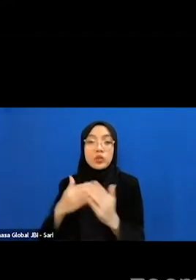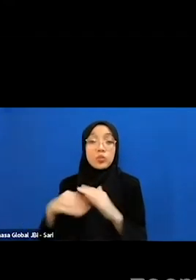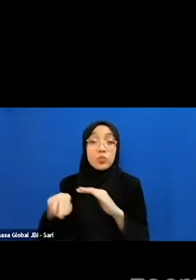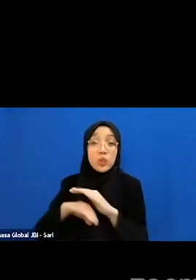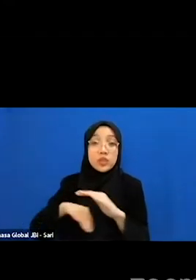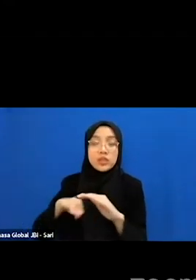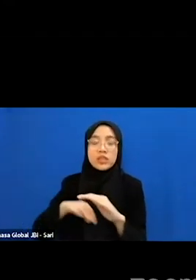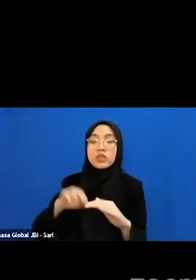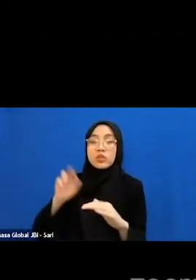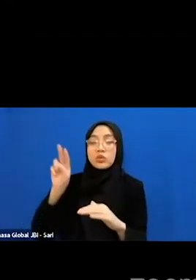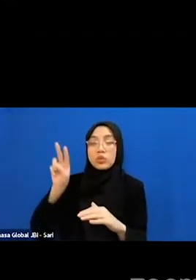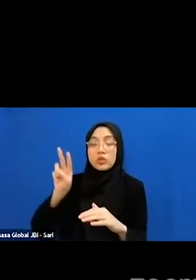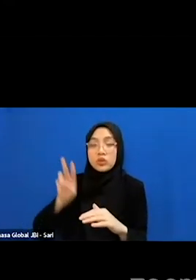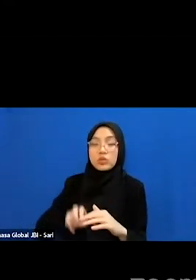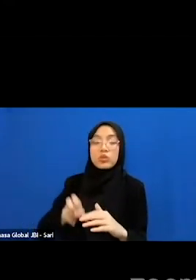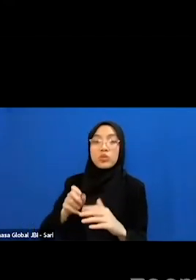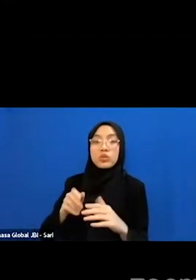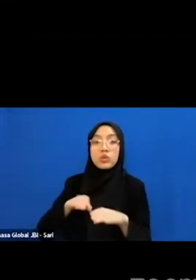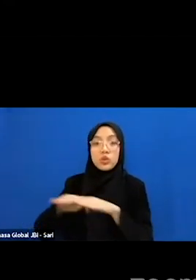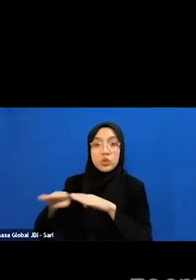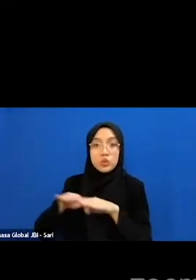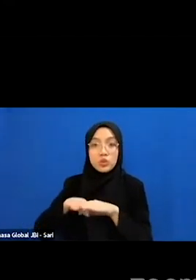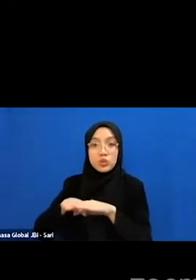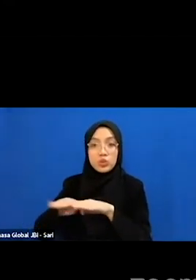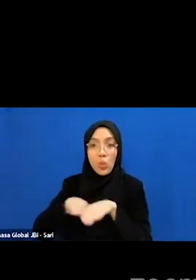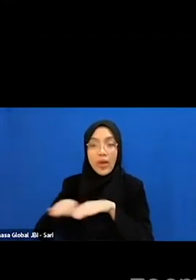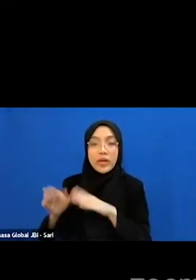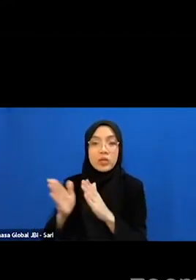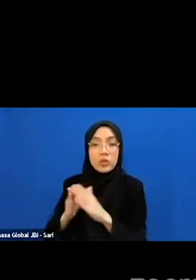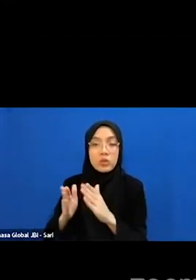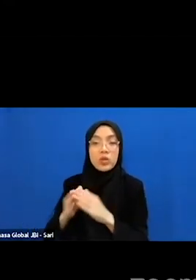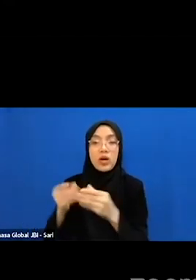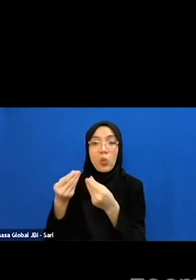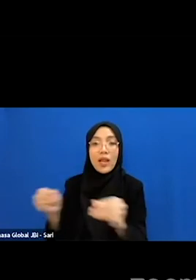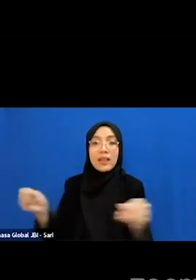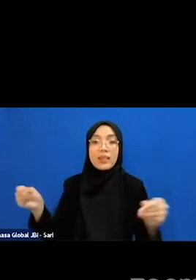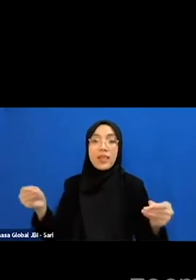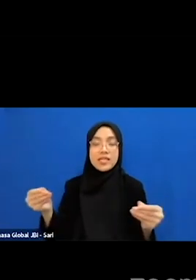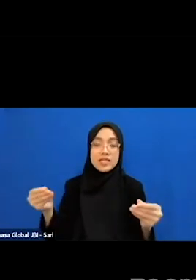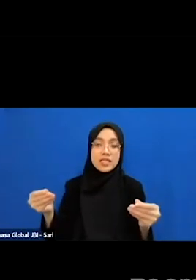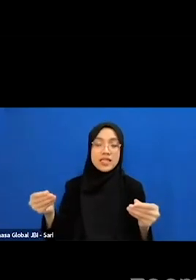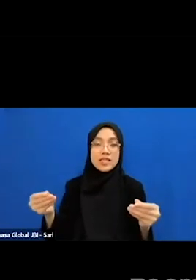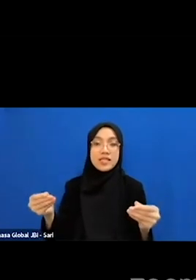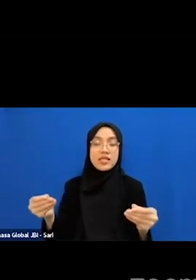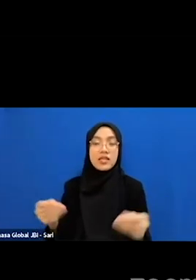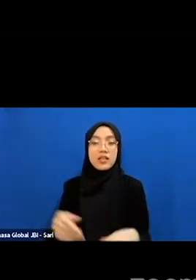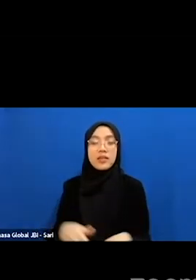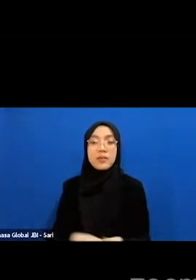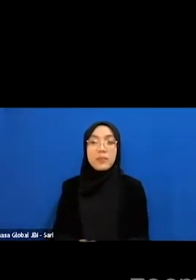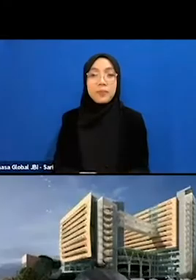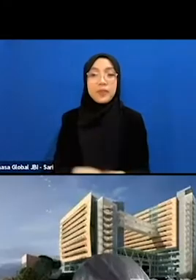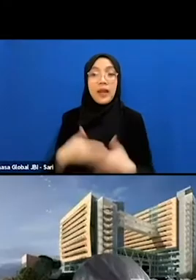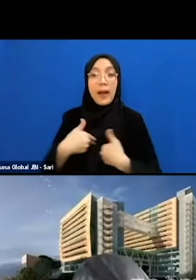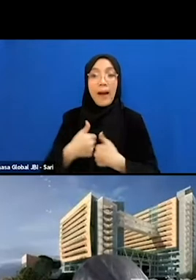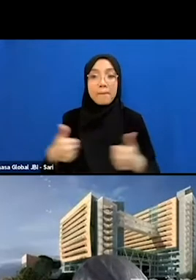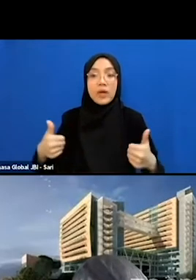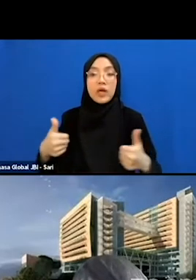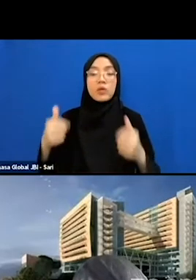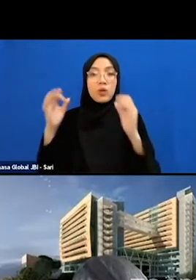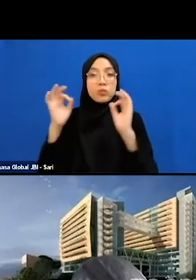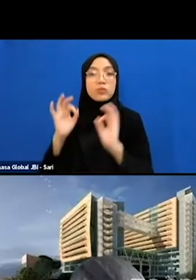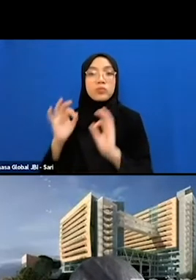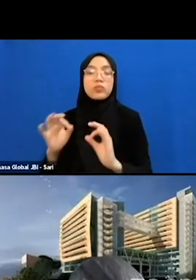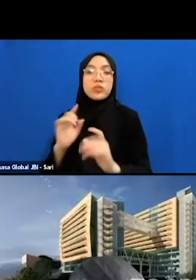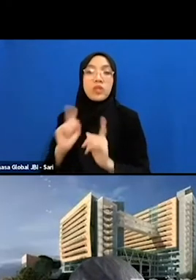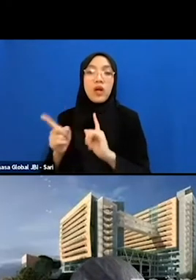eh sesuai dengan kualitas runtuhkan dan juga keamanan ketika